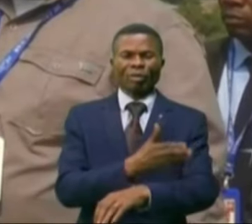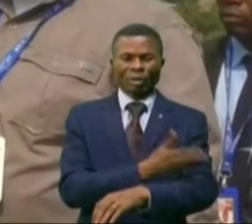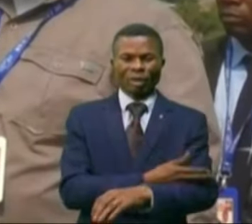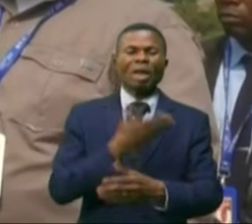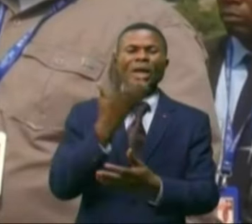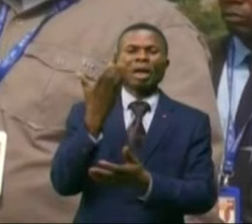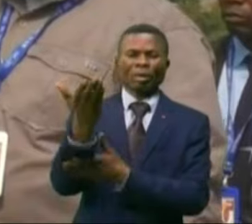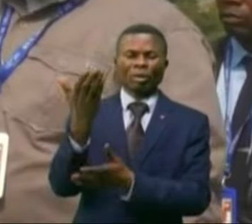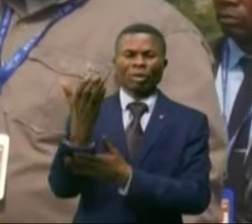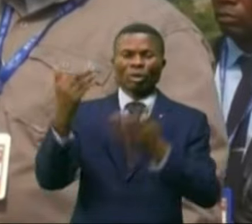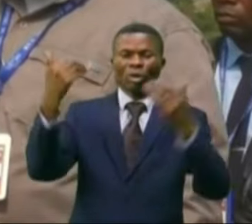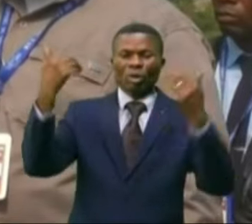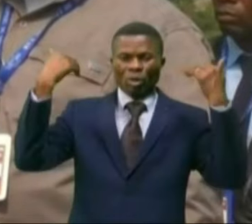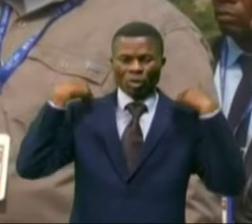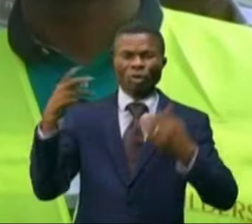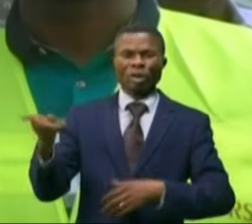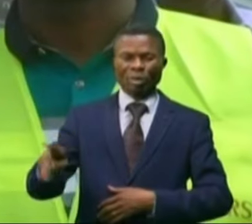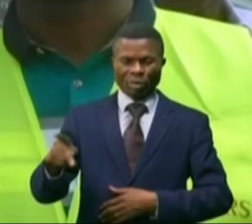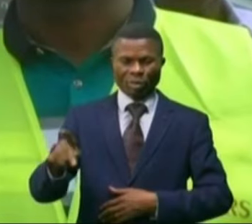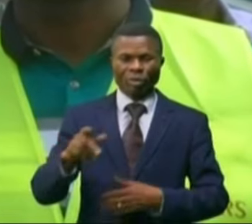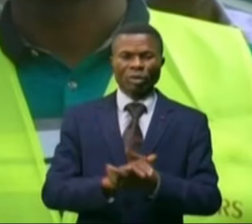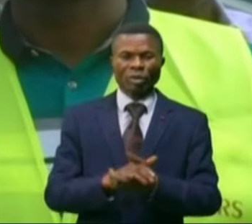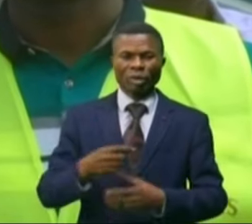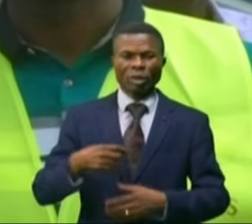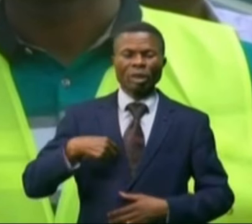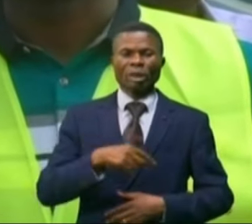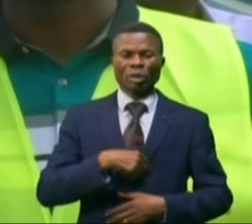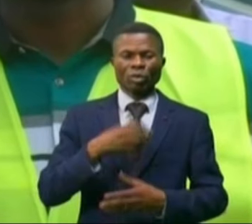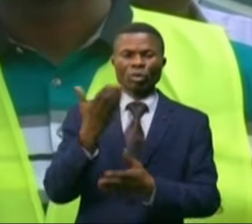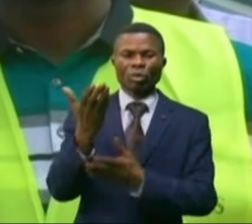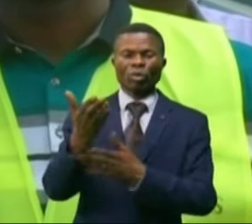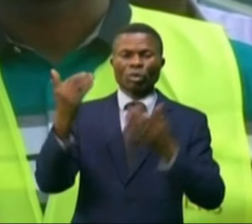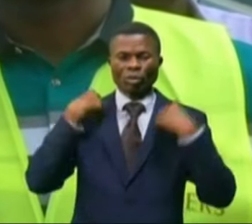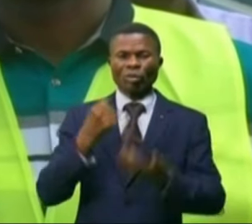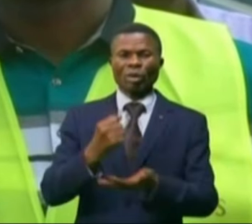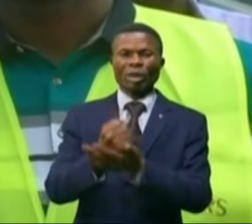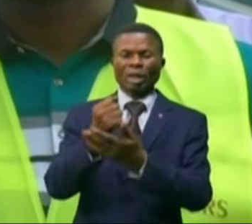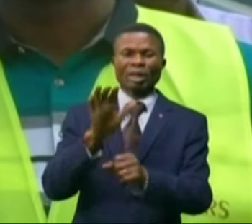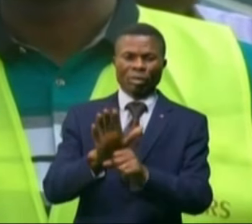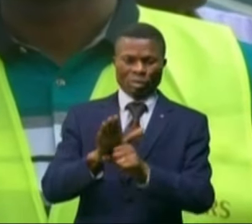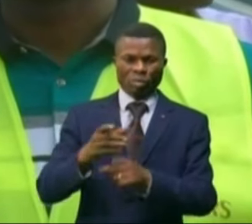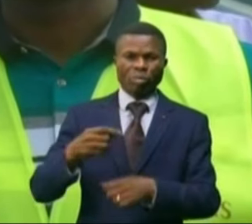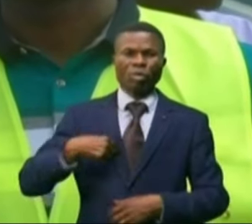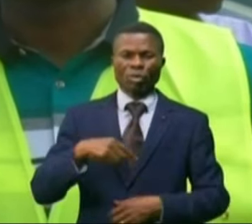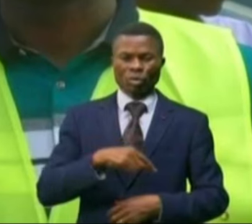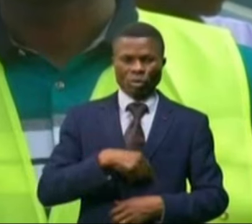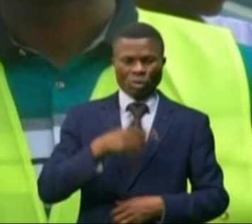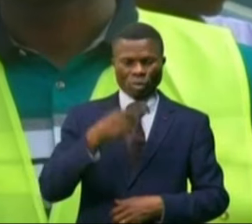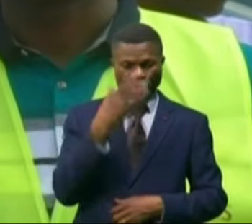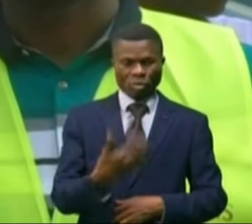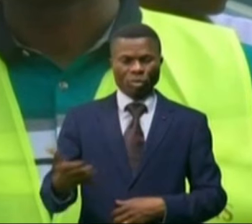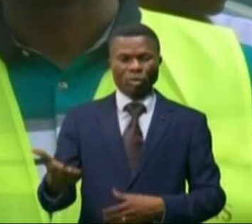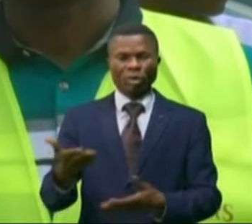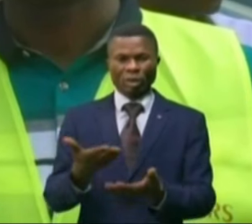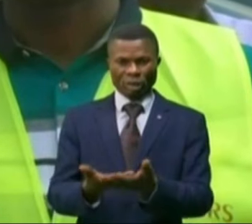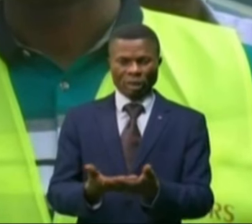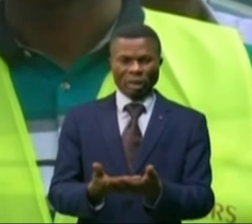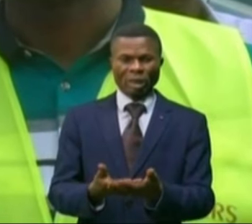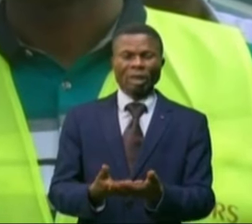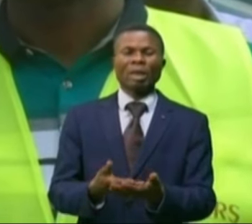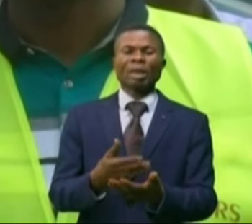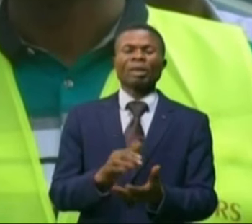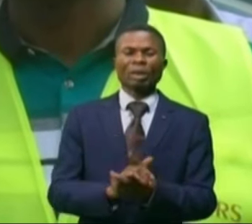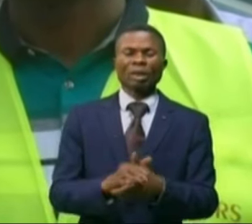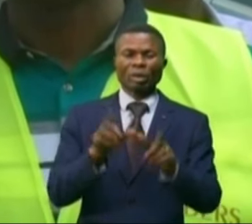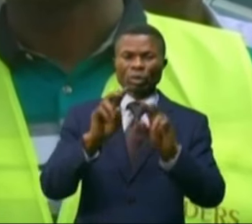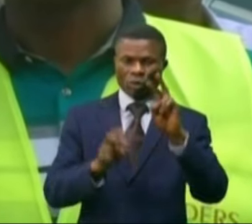demandes à l'autorité provinciale. Nous avons demandé à l'autorité de nous aider grandement du point de vue logistique, ça c'est un, logistique en approvisionnement, et